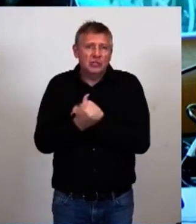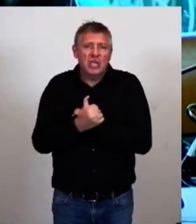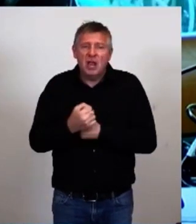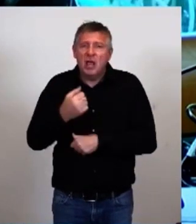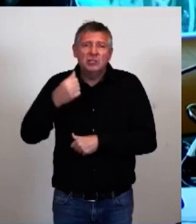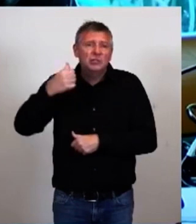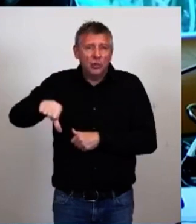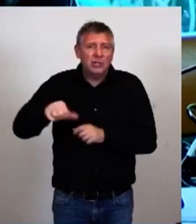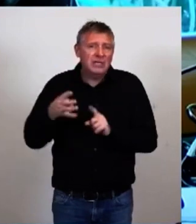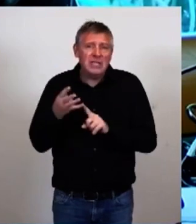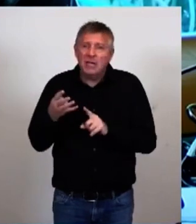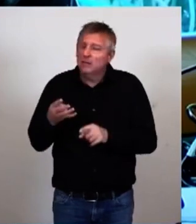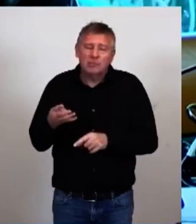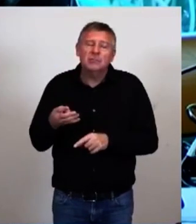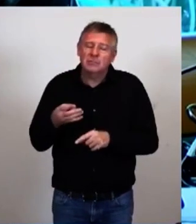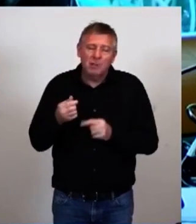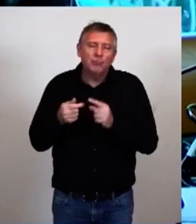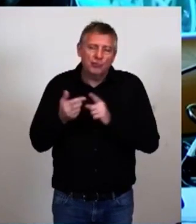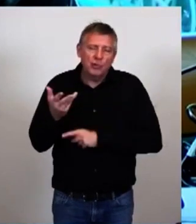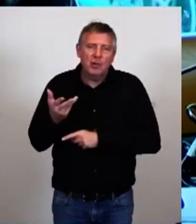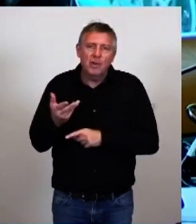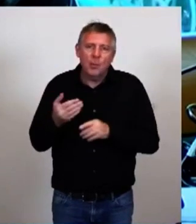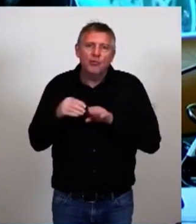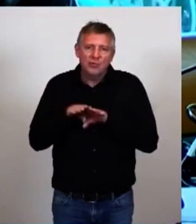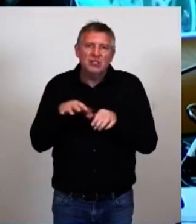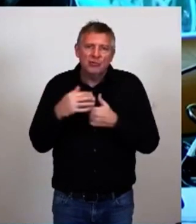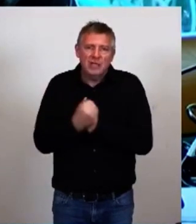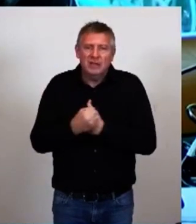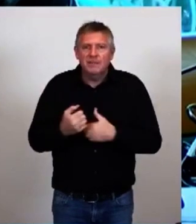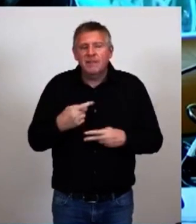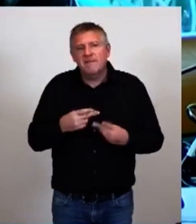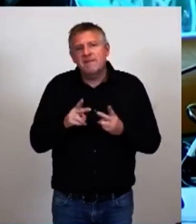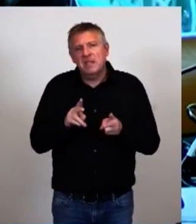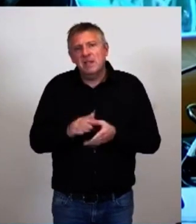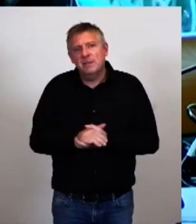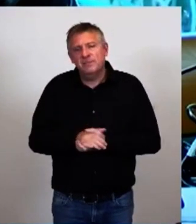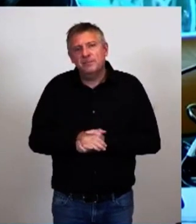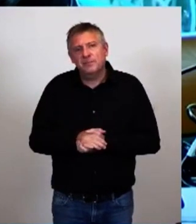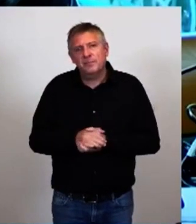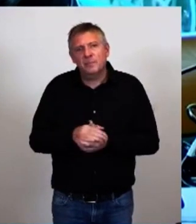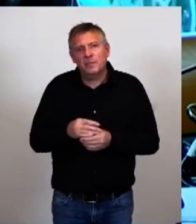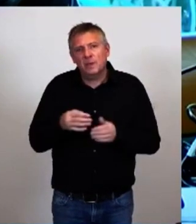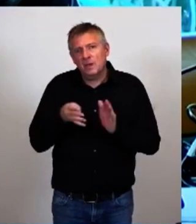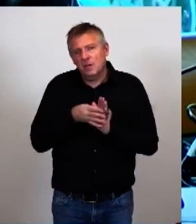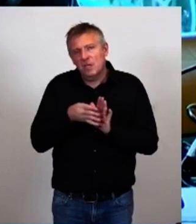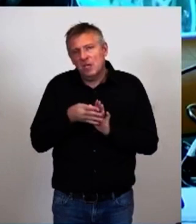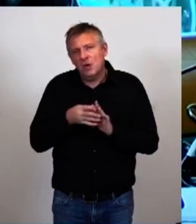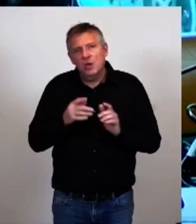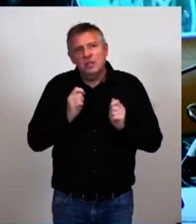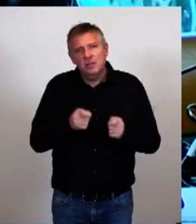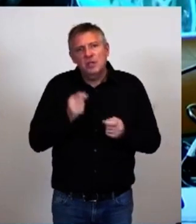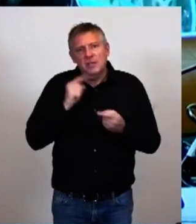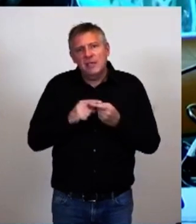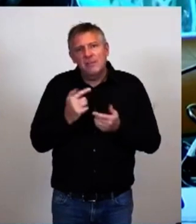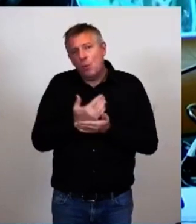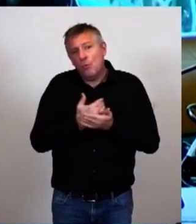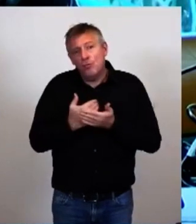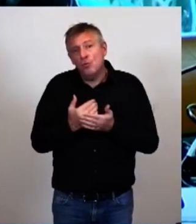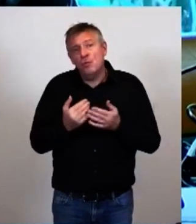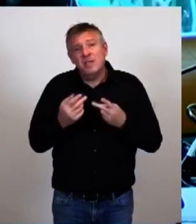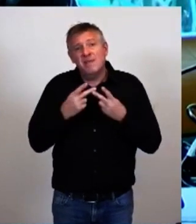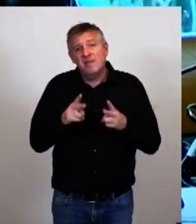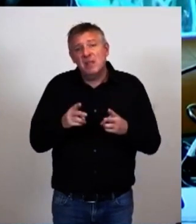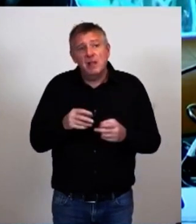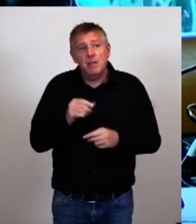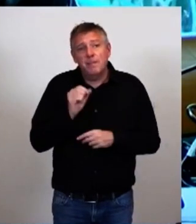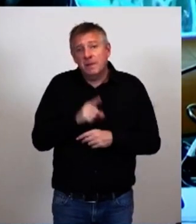plus, pour être tout à fait complet, il faut quand même dire que parmi les villes qui ont, dans leurs critères d'attribution, ce critère revenu, certaines d'entre elles